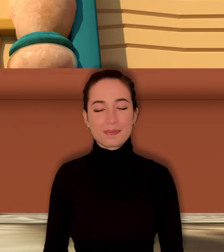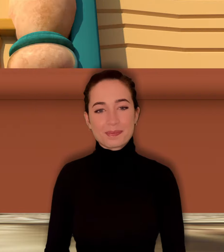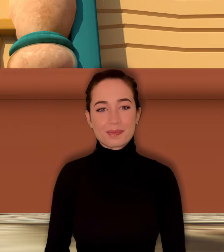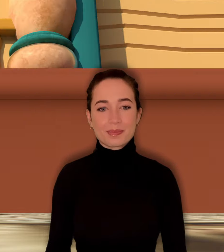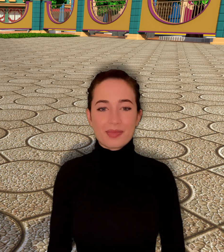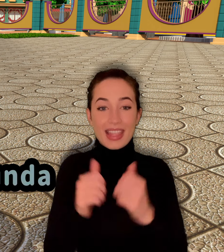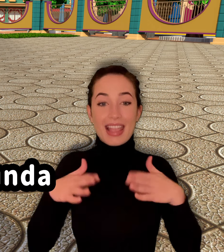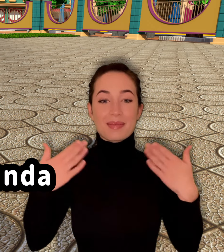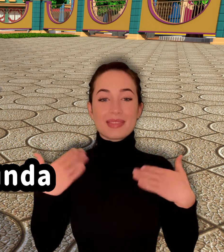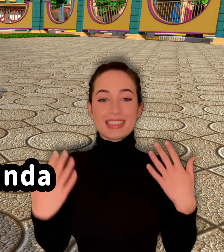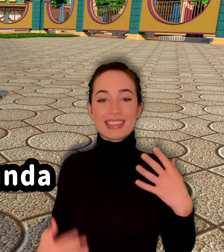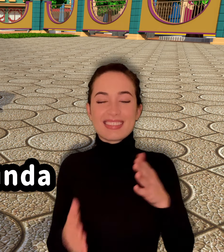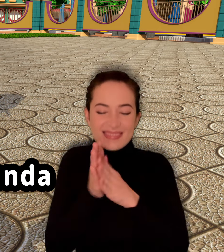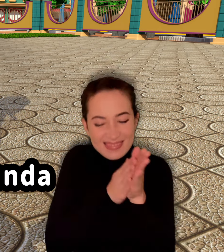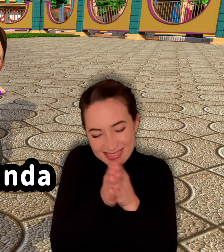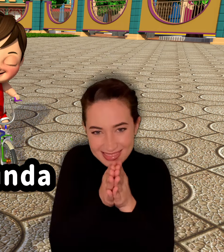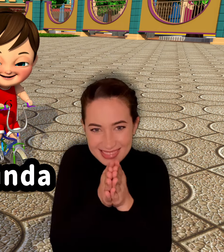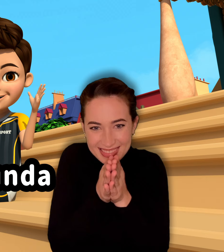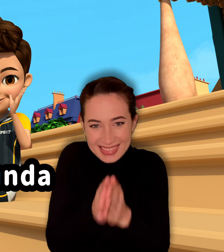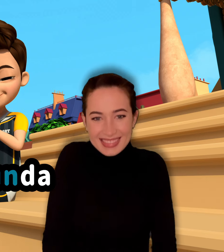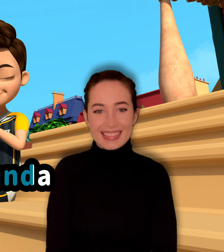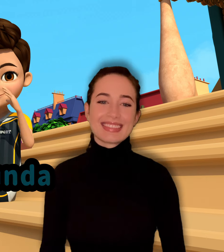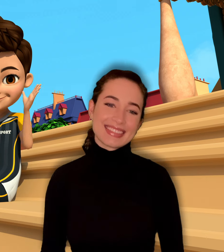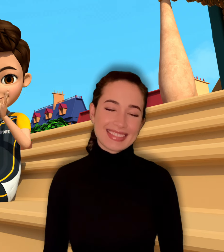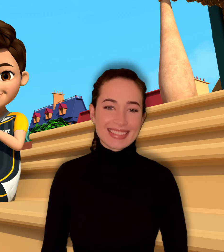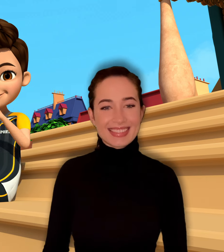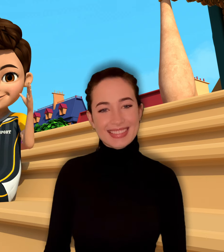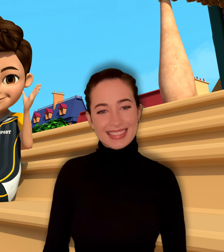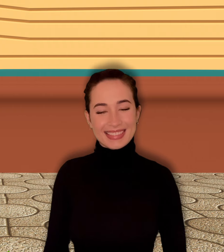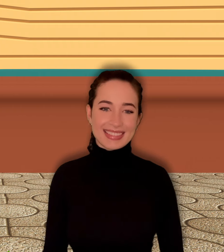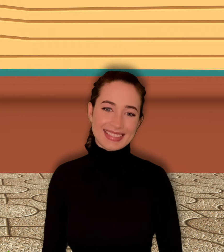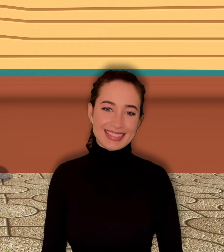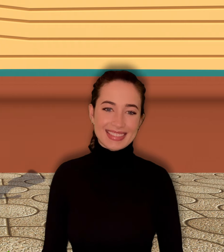だきっとやれるん